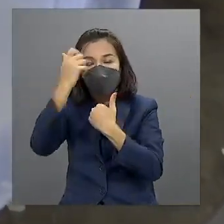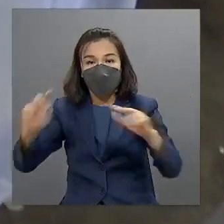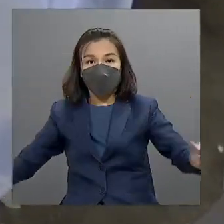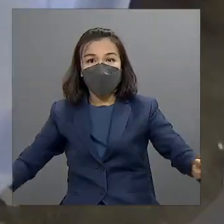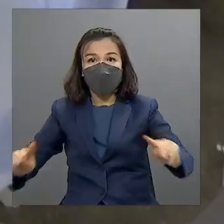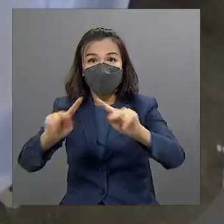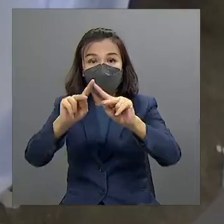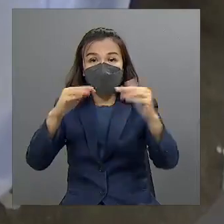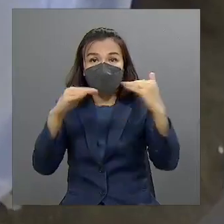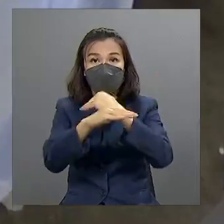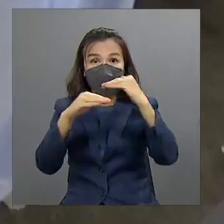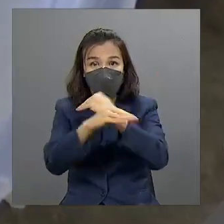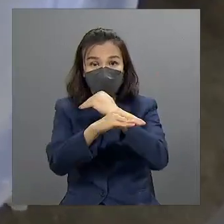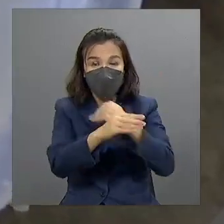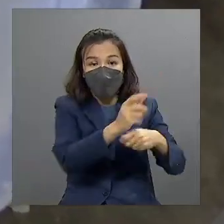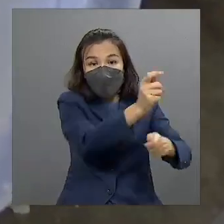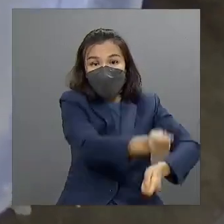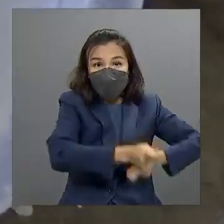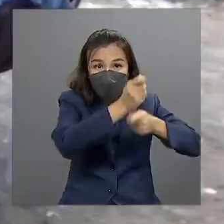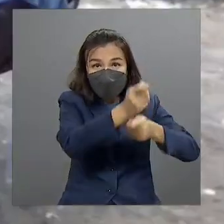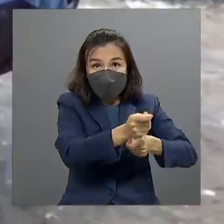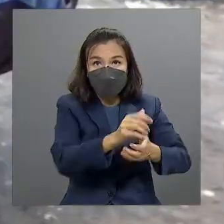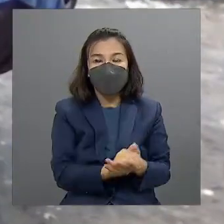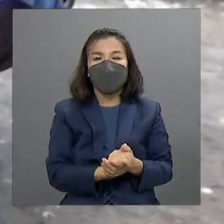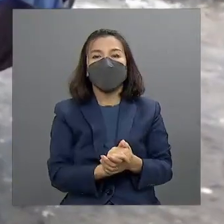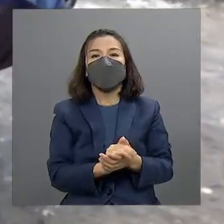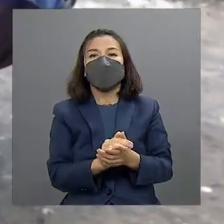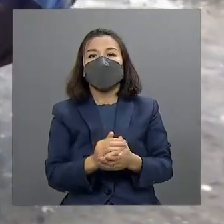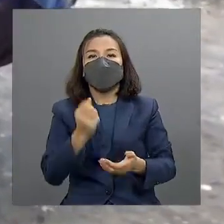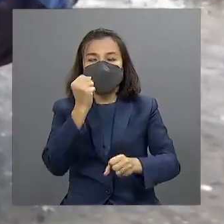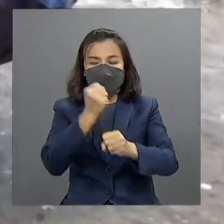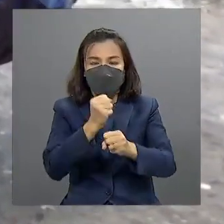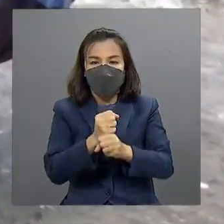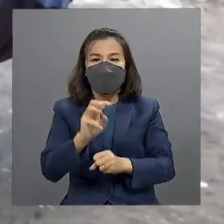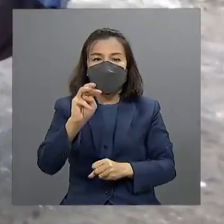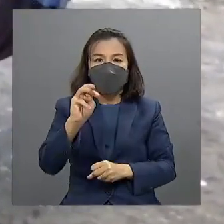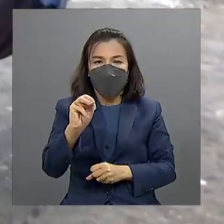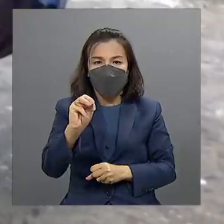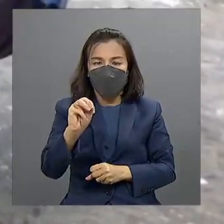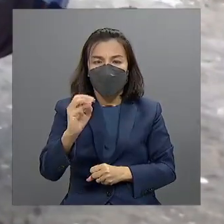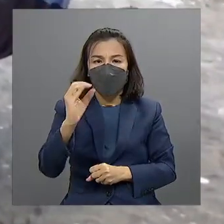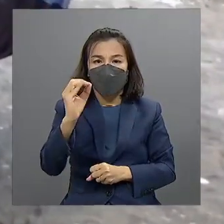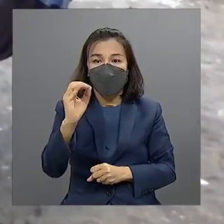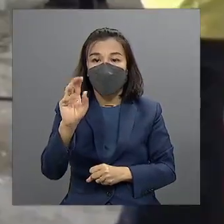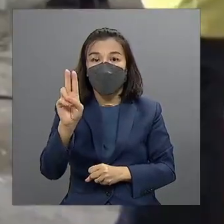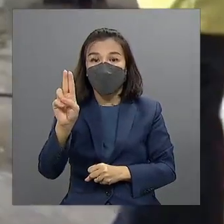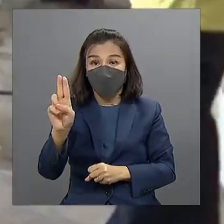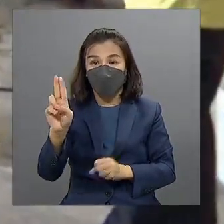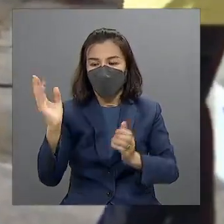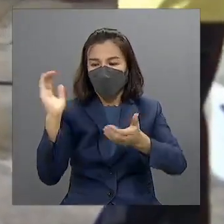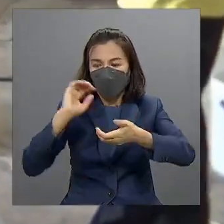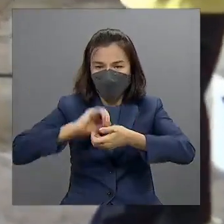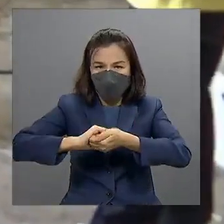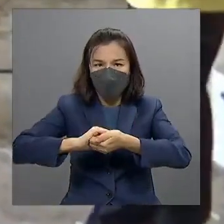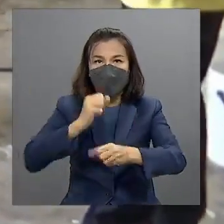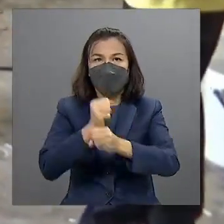อนหน้านี้เขาทำการบนทึกข้อตกลงรวมมอคธการนำอุปกรณทางด้านการจรร การอำนวยคามสด